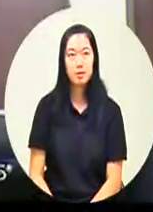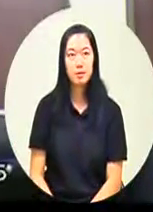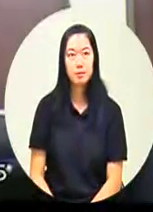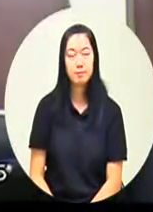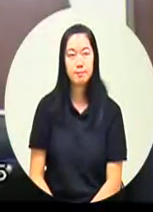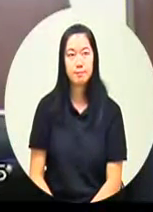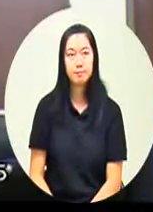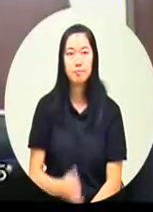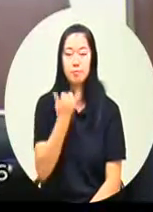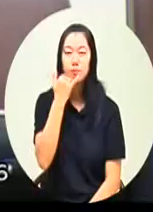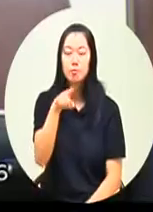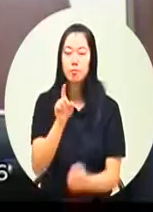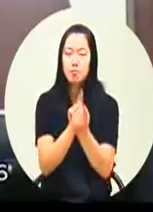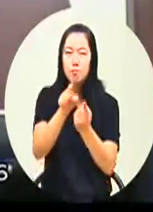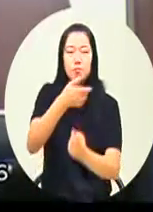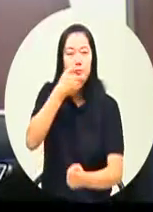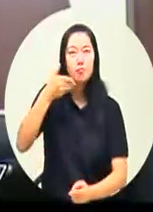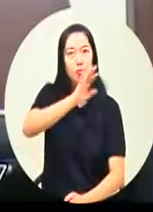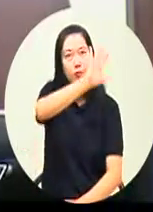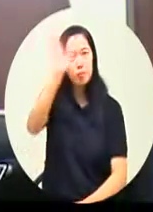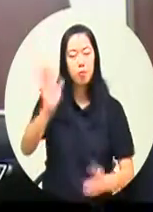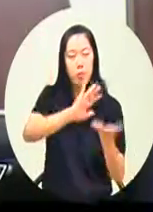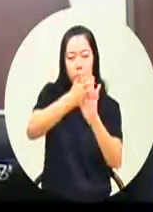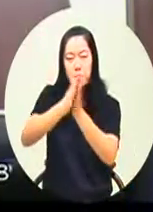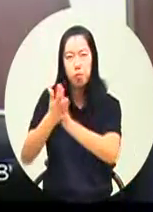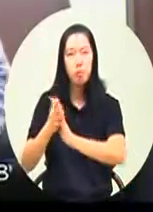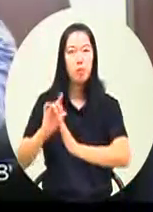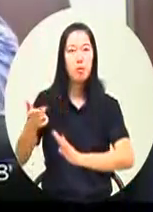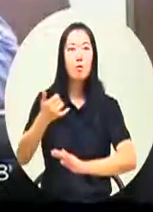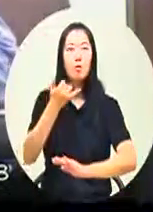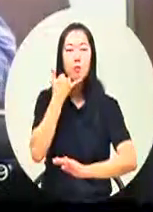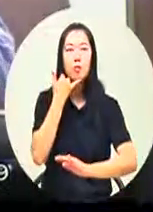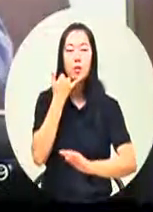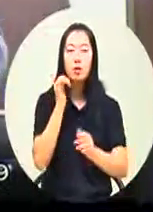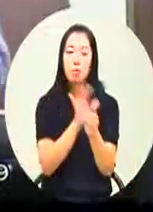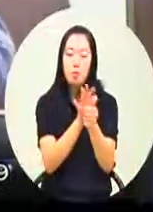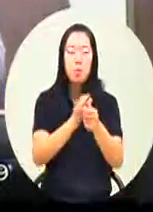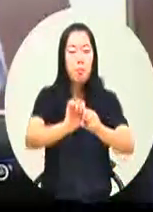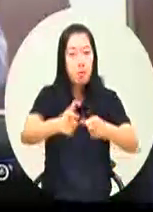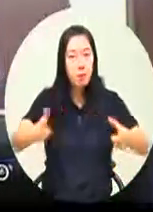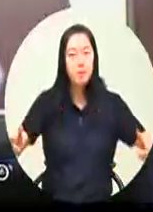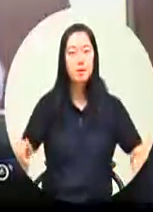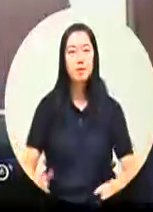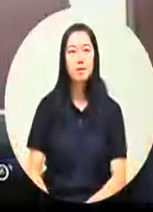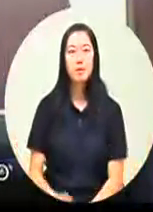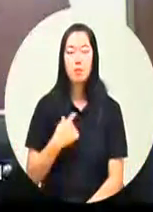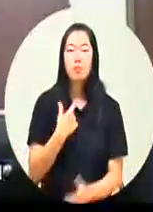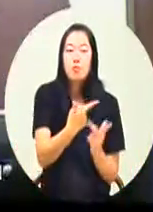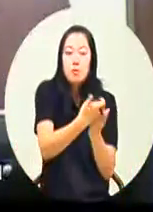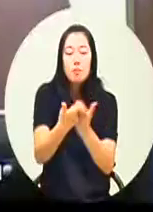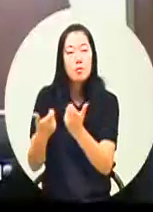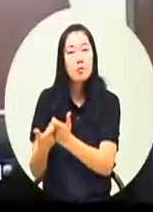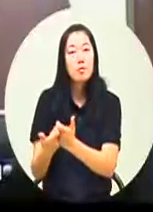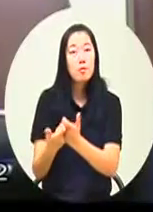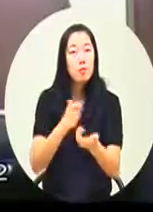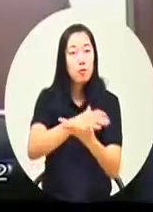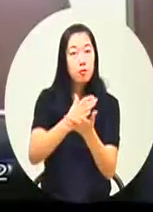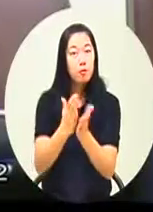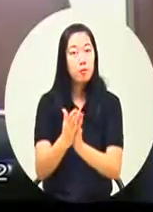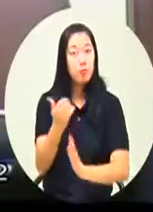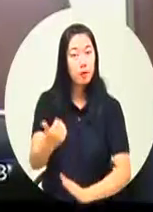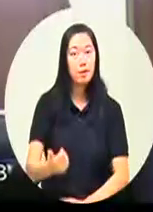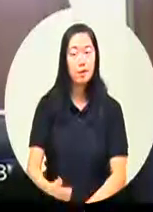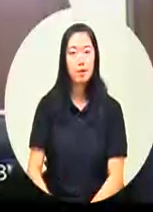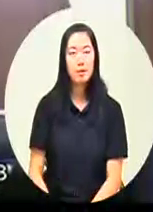所谓气候变迁下的城市的一个所谓的韧性城市，除了就是说我们可以适应这样的一个多雨多灾